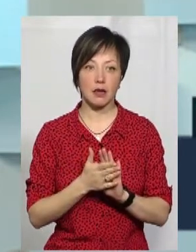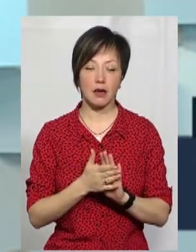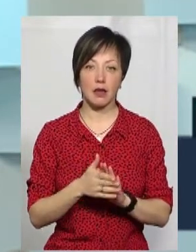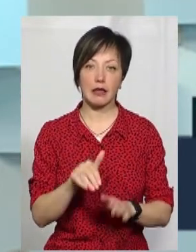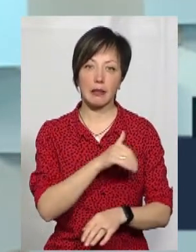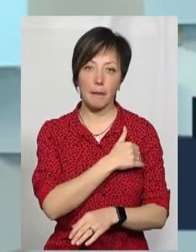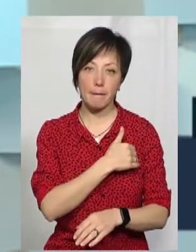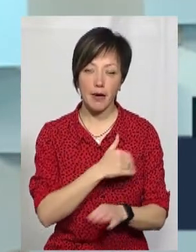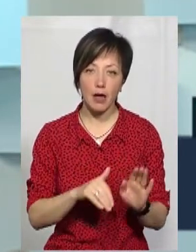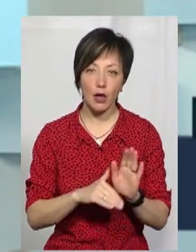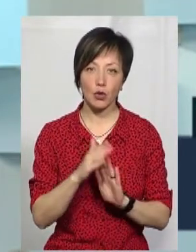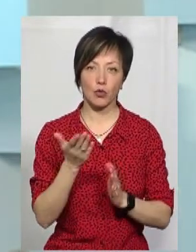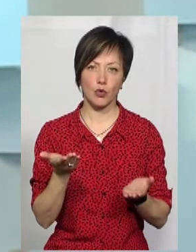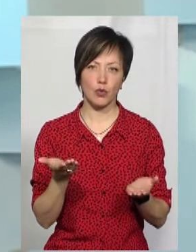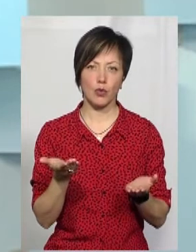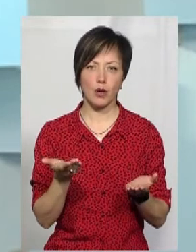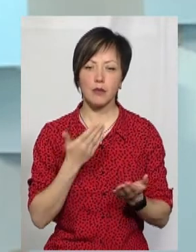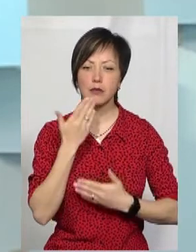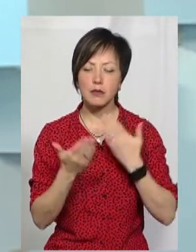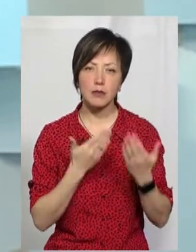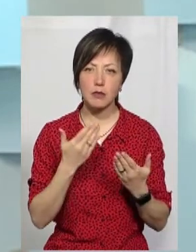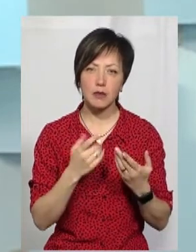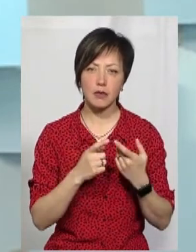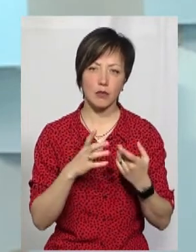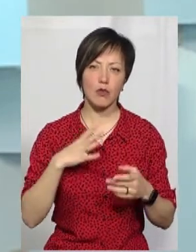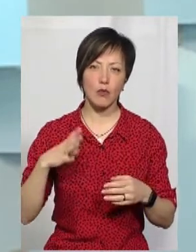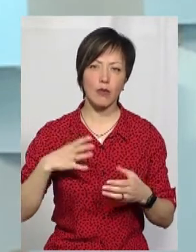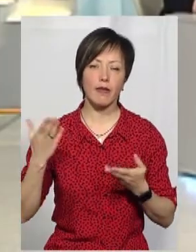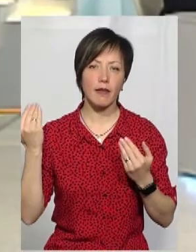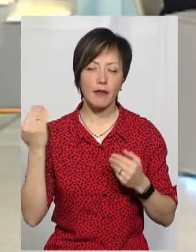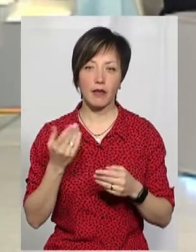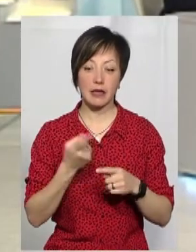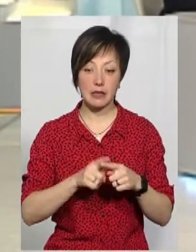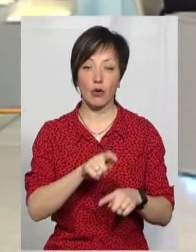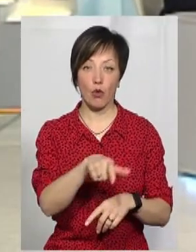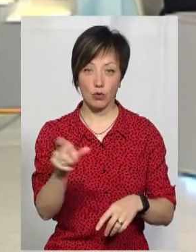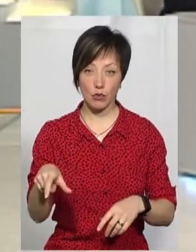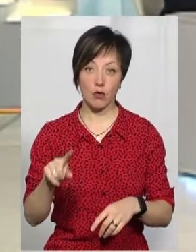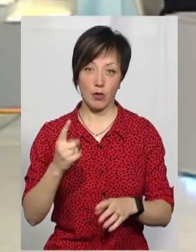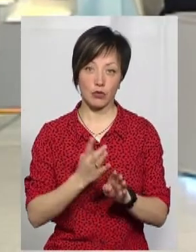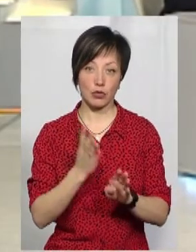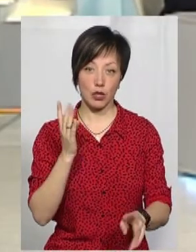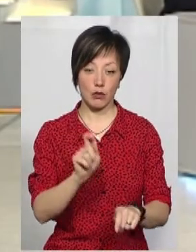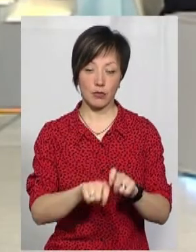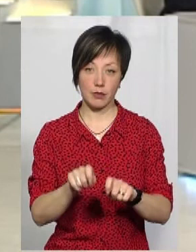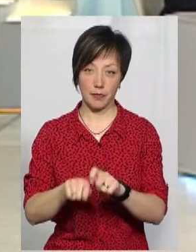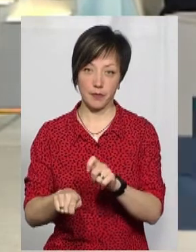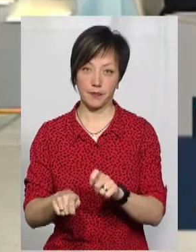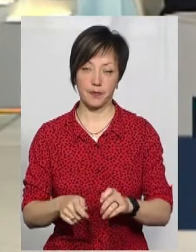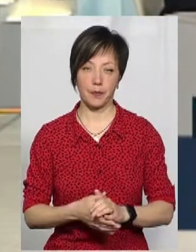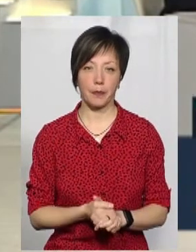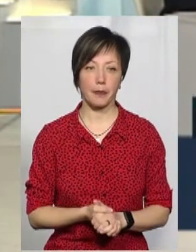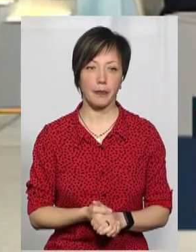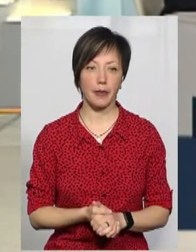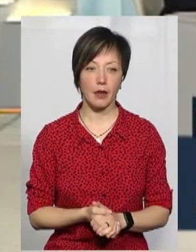захворювання, температура, вона ще там опитується щодо контактів і так далі. Саме ці особи підлягають, якщо є ці всі ознаки,